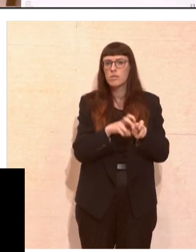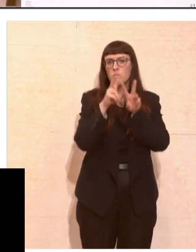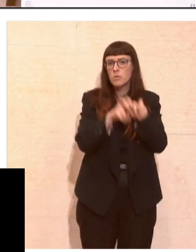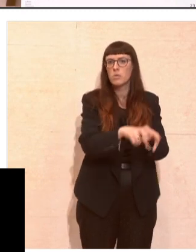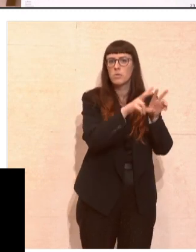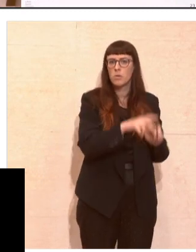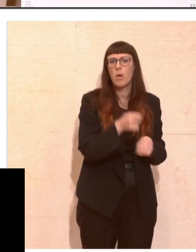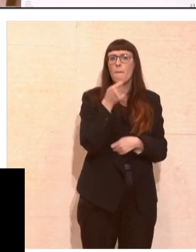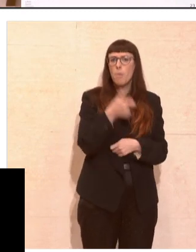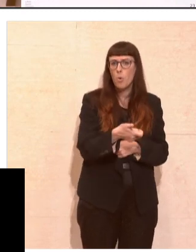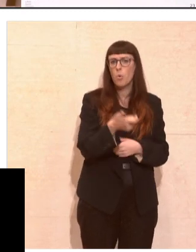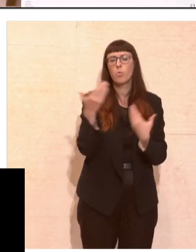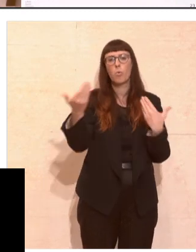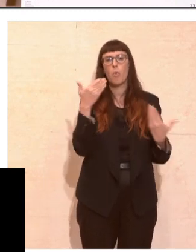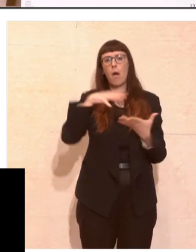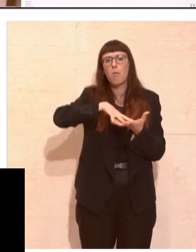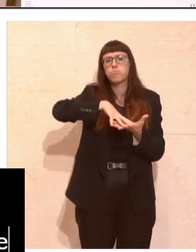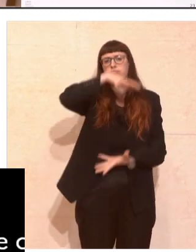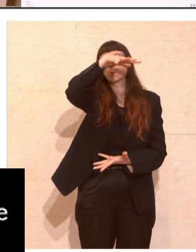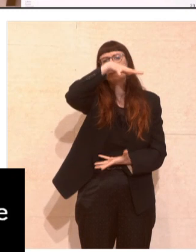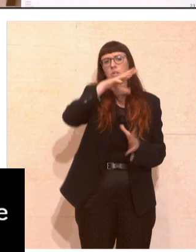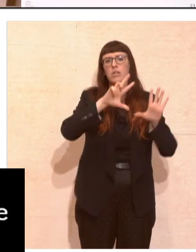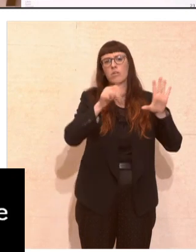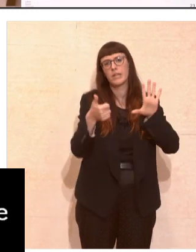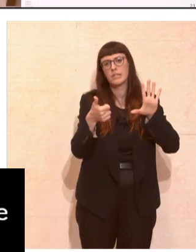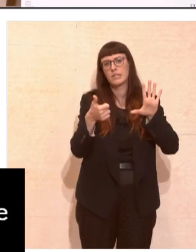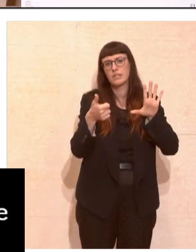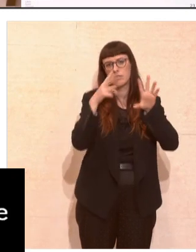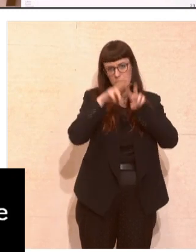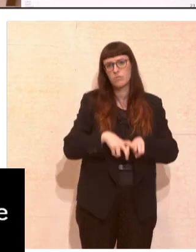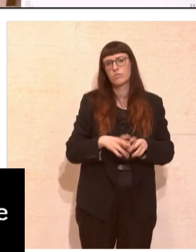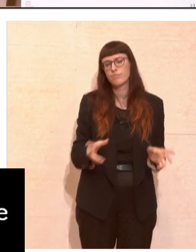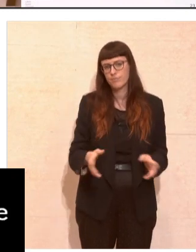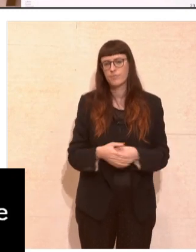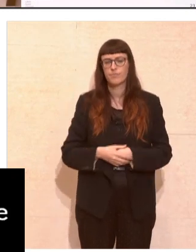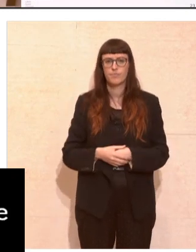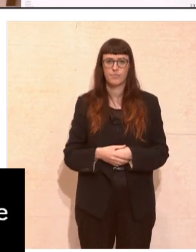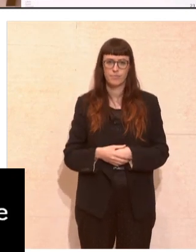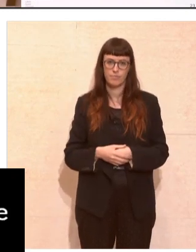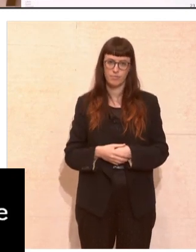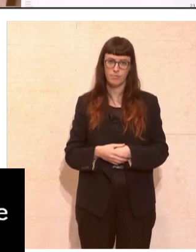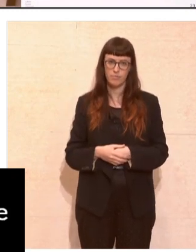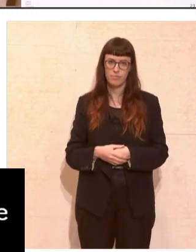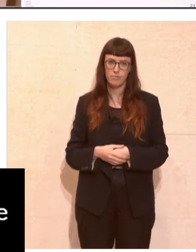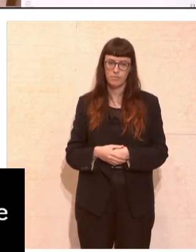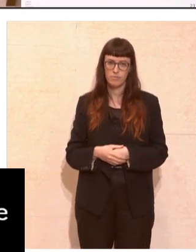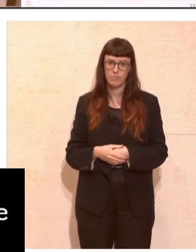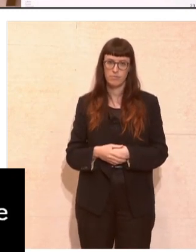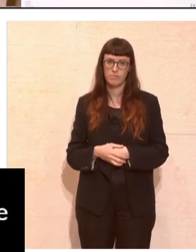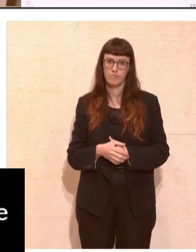Donc, il y a beaucoup moins de puissance que la donnée que je vous ai parlé par rapport à la réussite académique et la durée de